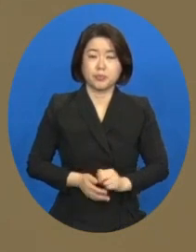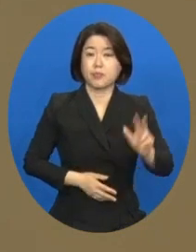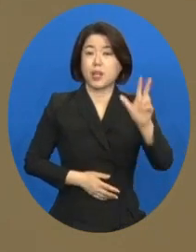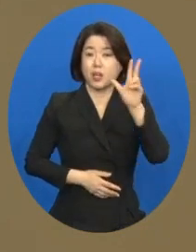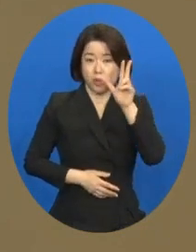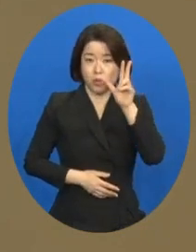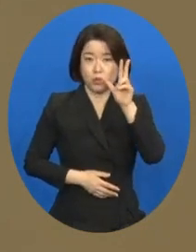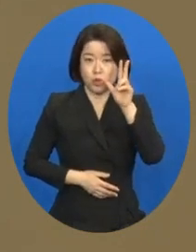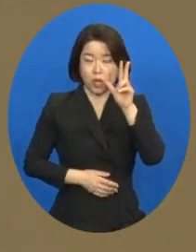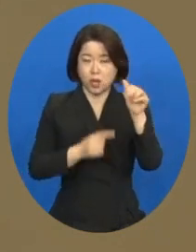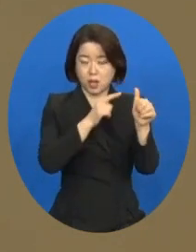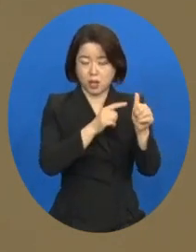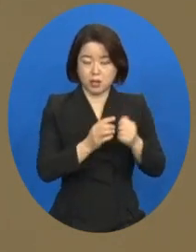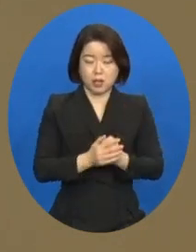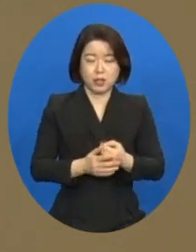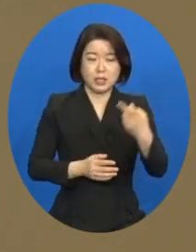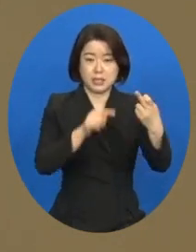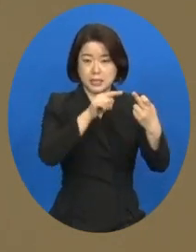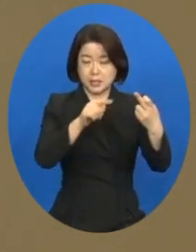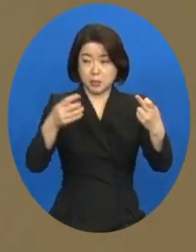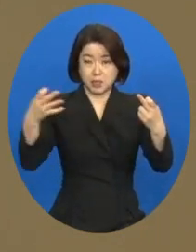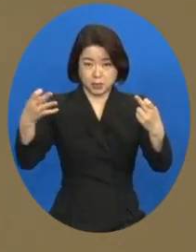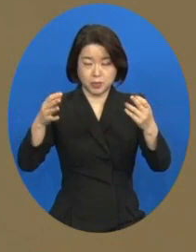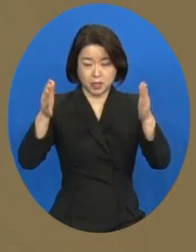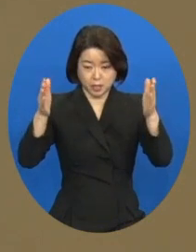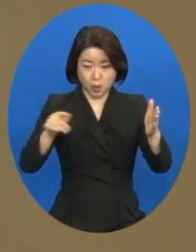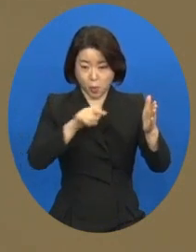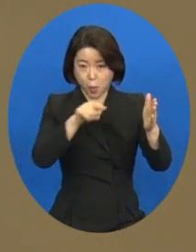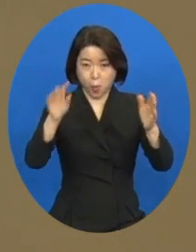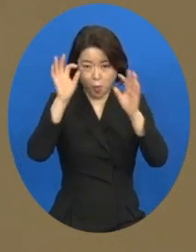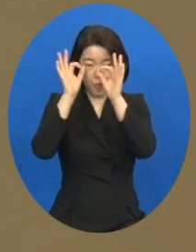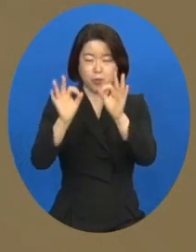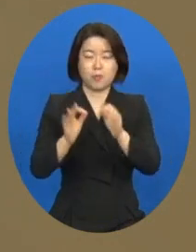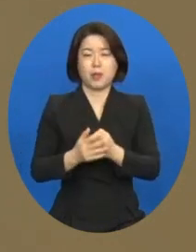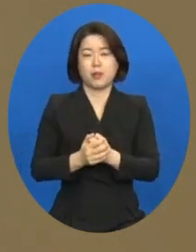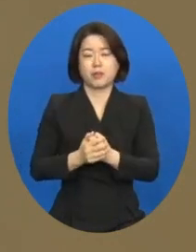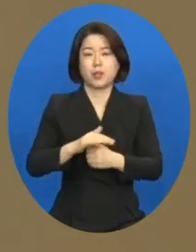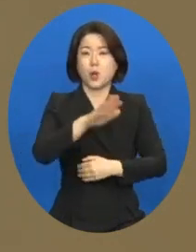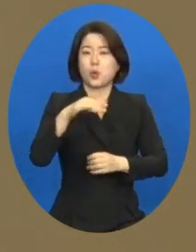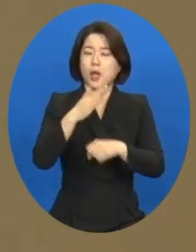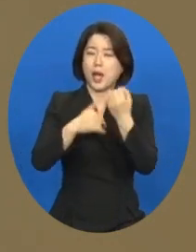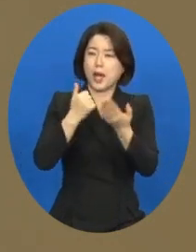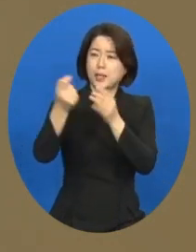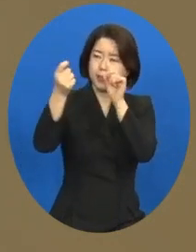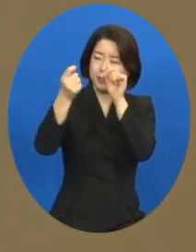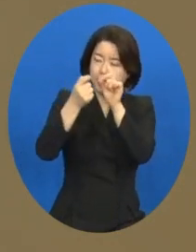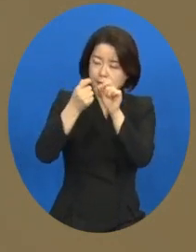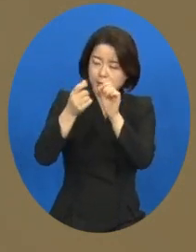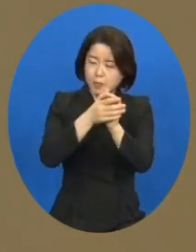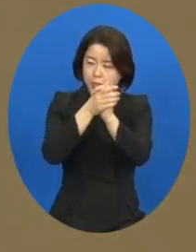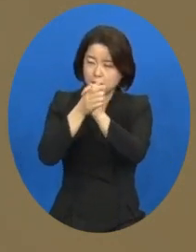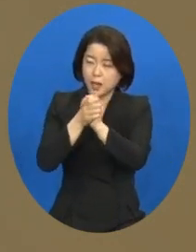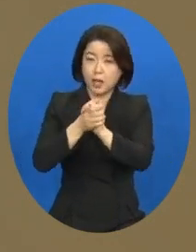여호수아가 12절 14절에서 우리가 하나님을 가까이 하며 살지 못하고